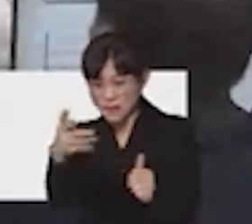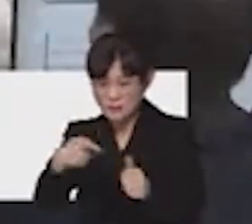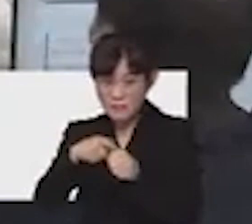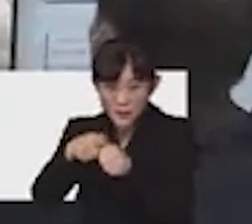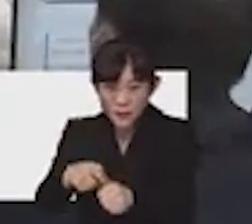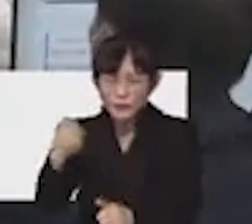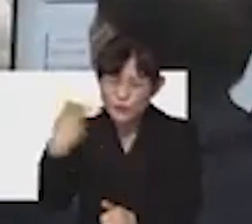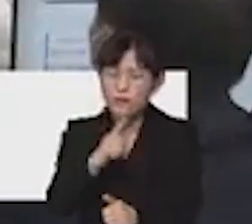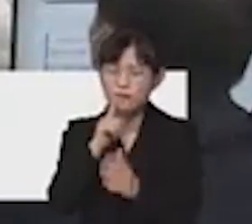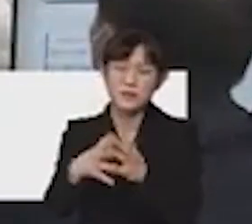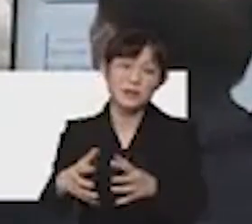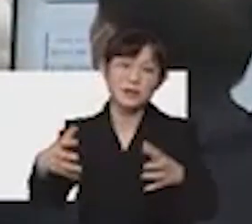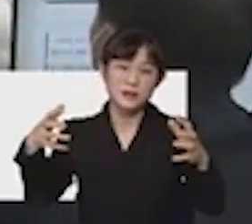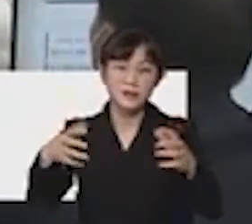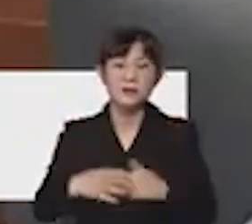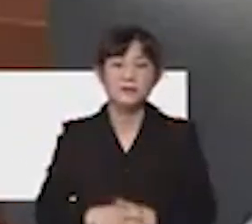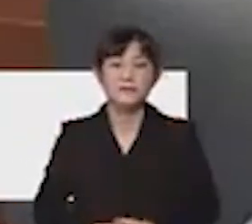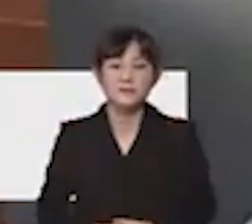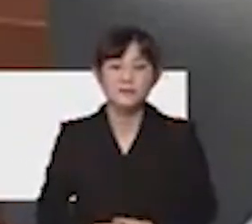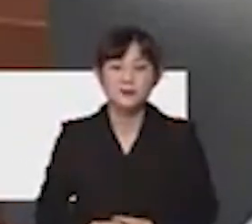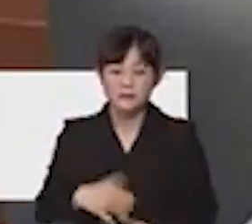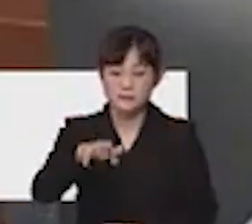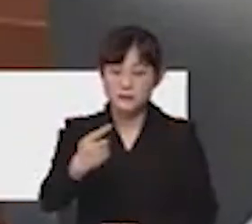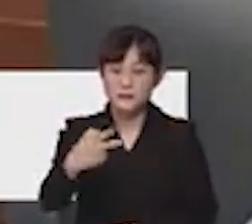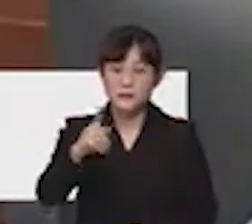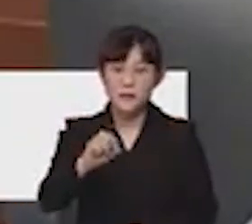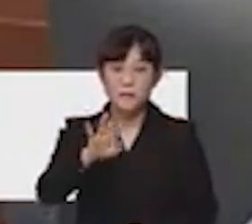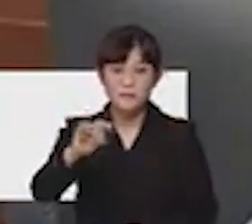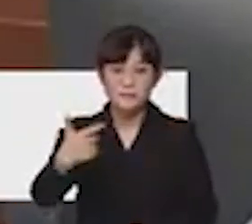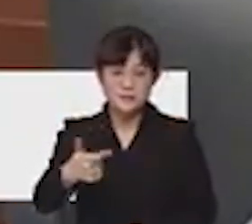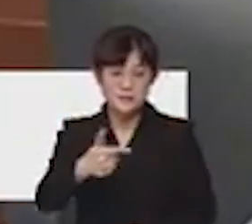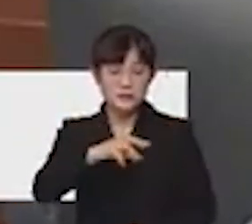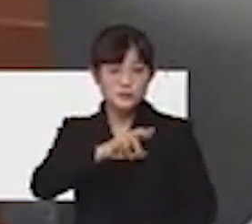강요하면서 말썽을 빚고 있습니다. 최정필 여수시